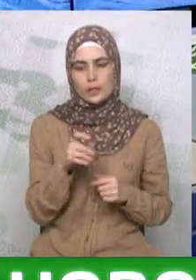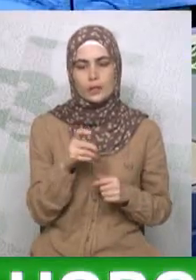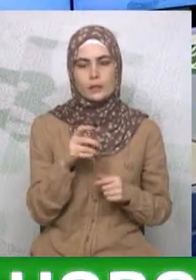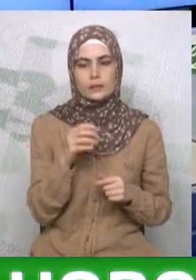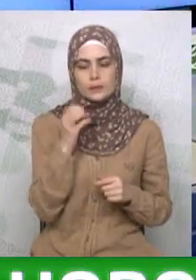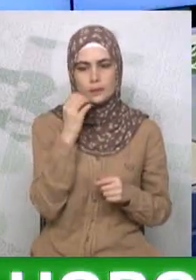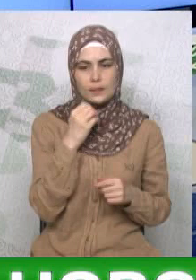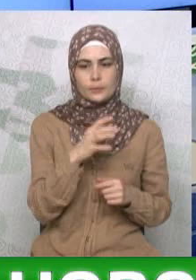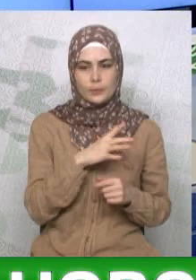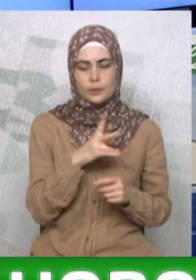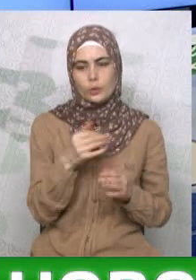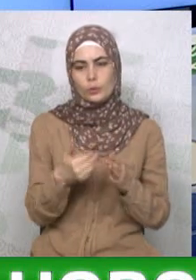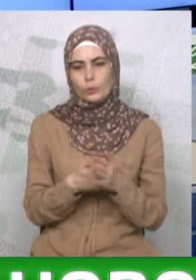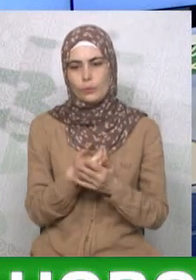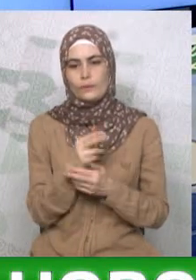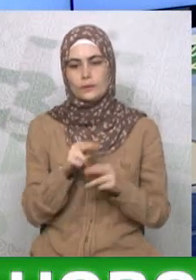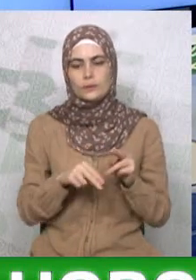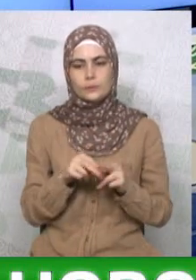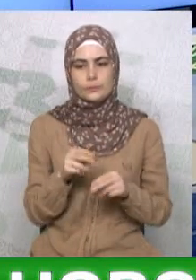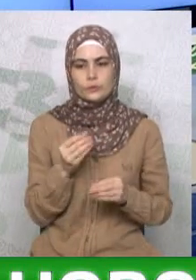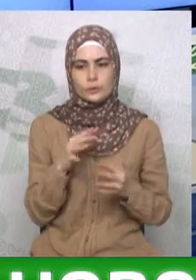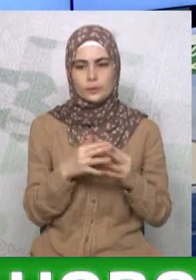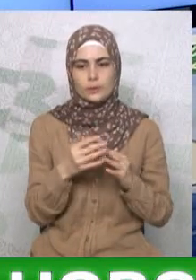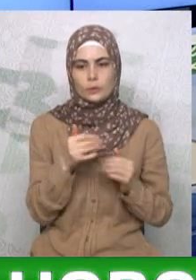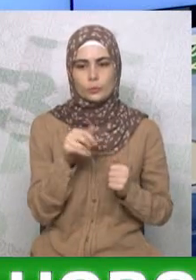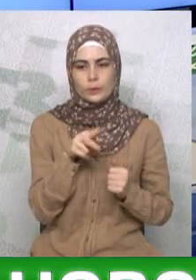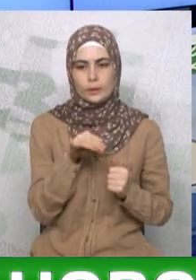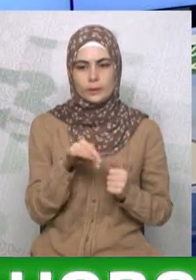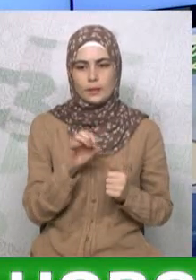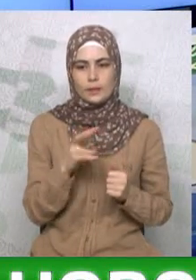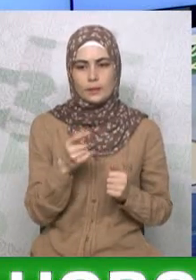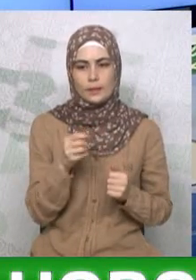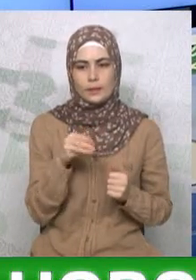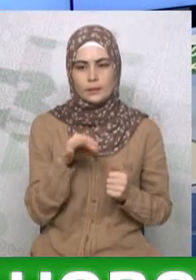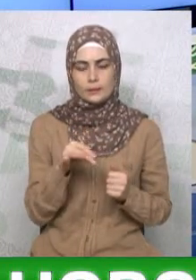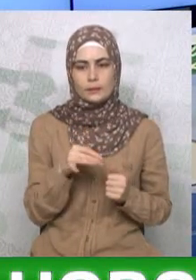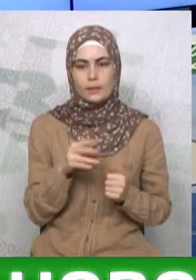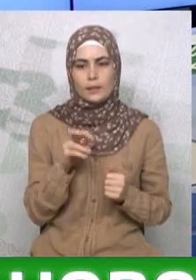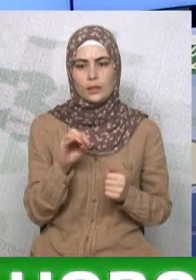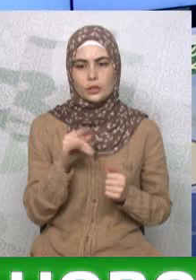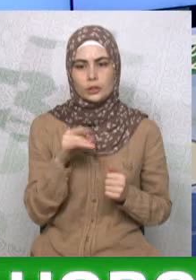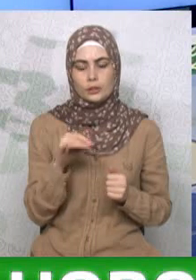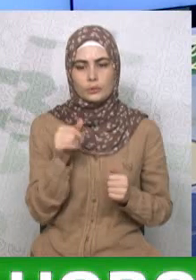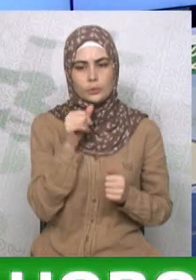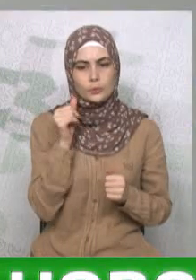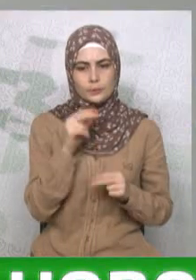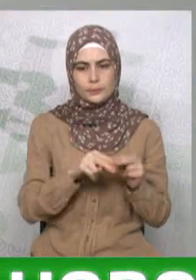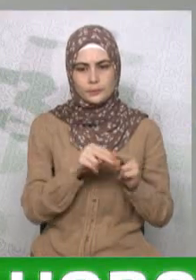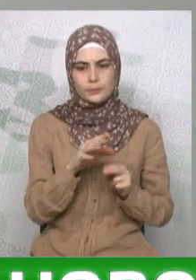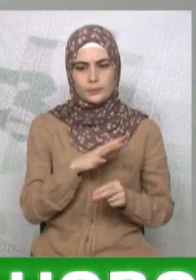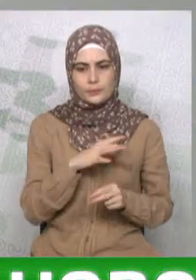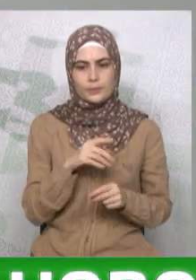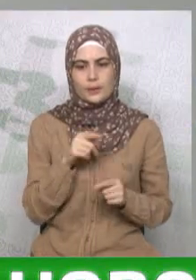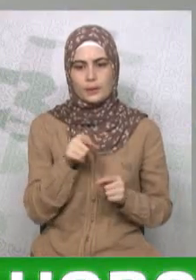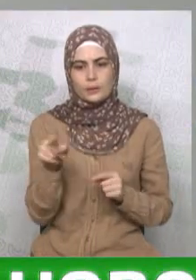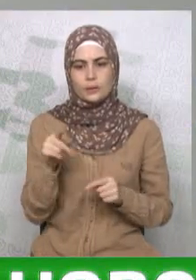месте старого ДК, но у нас еще есть село Гули, Альгети. В Лежги у нас построено в прошлом году. Я думаю, что в этих селах